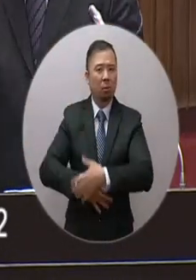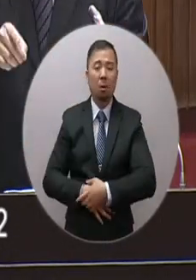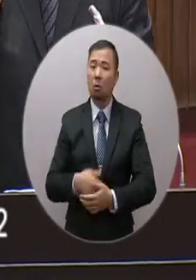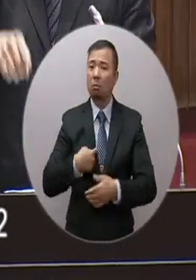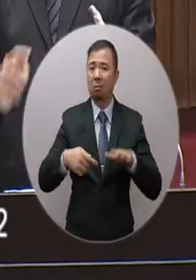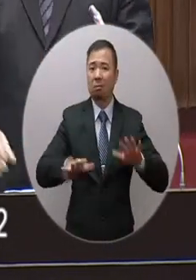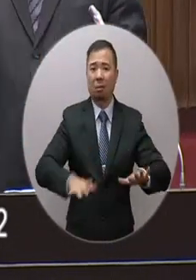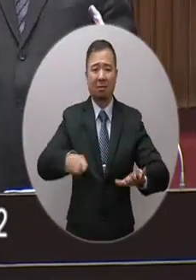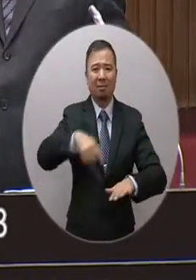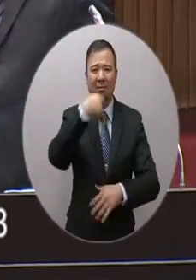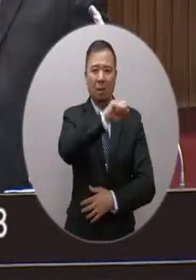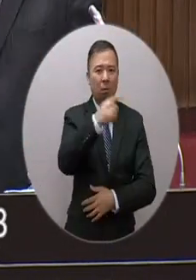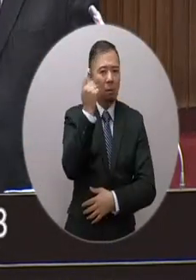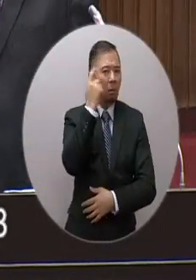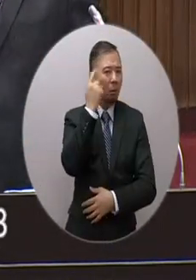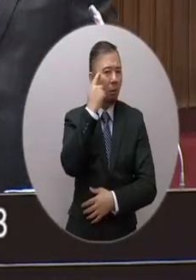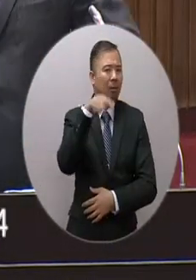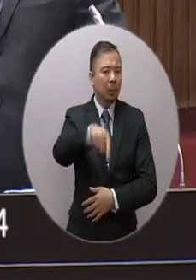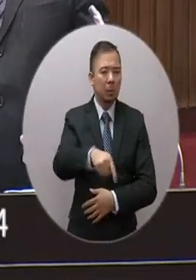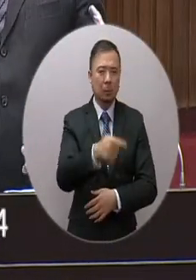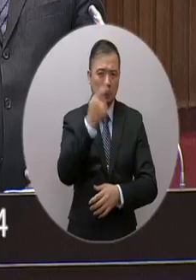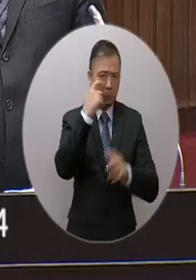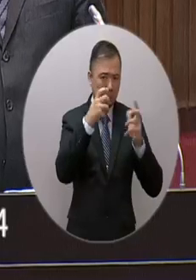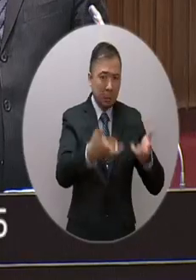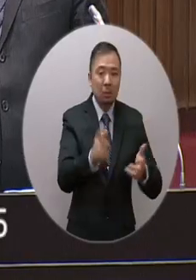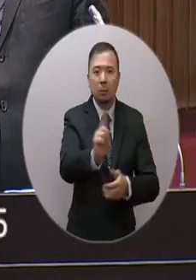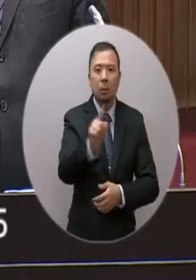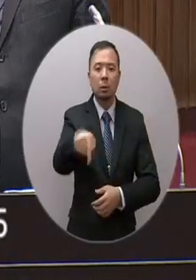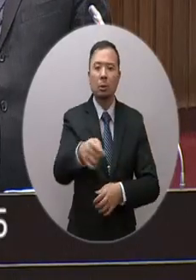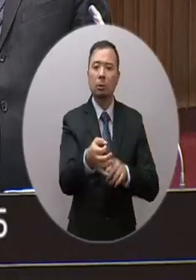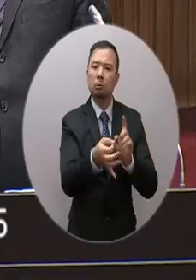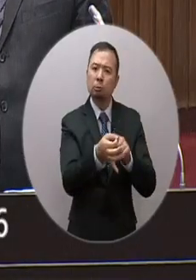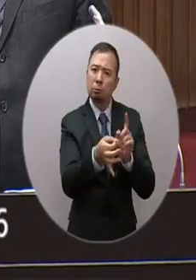维还是一直停留在所谓的经济效益上面。